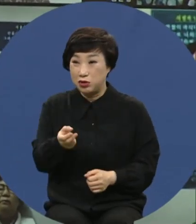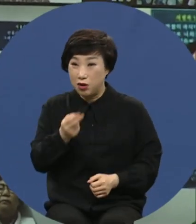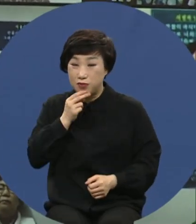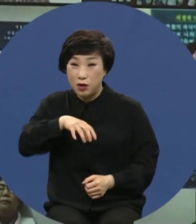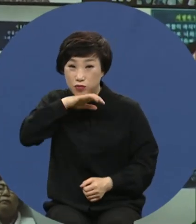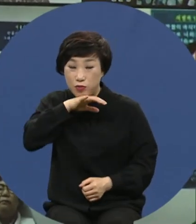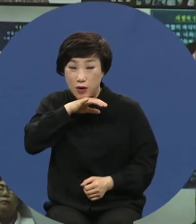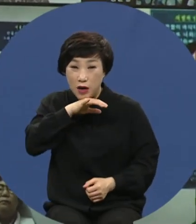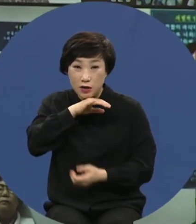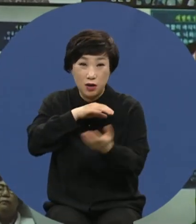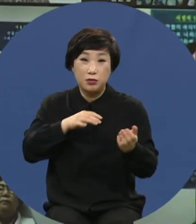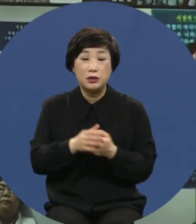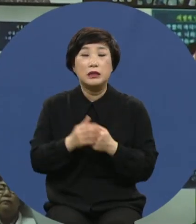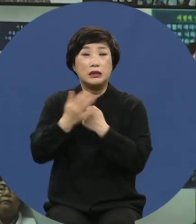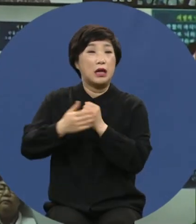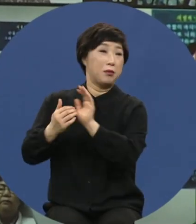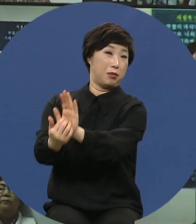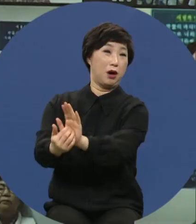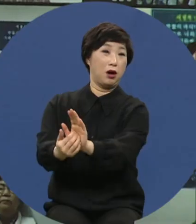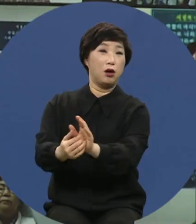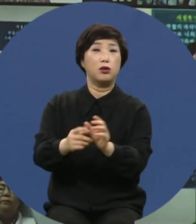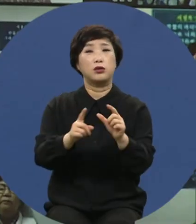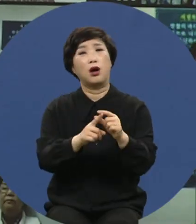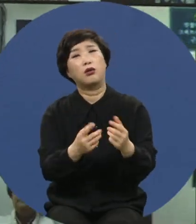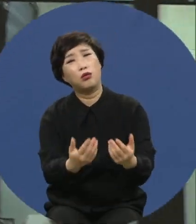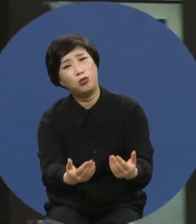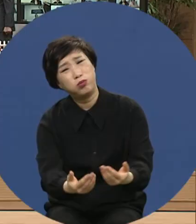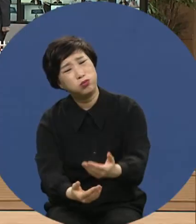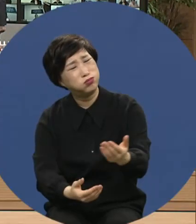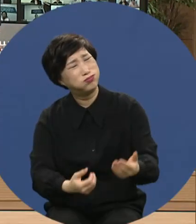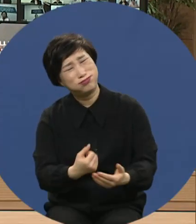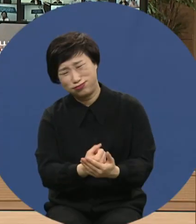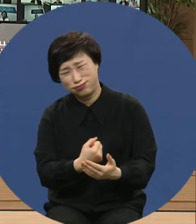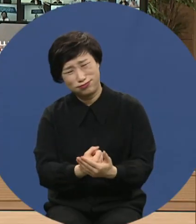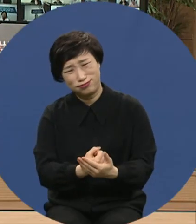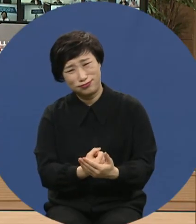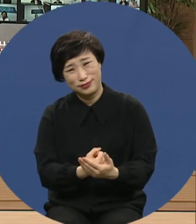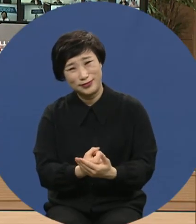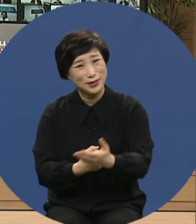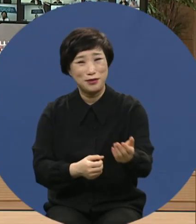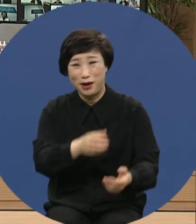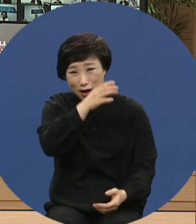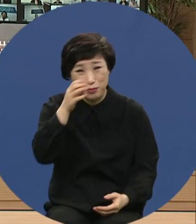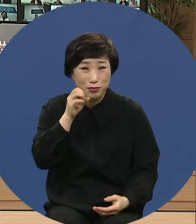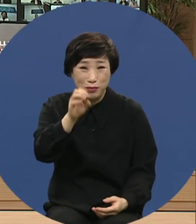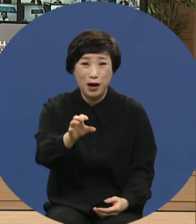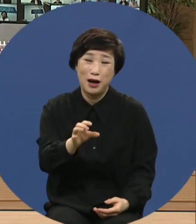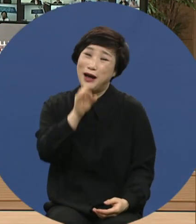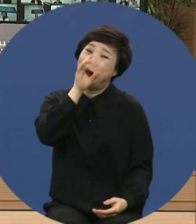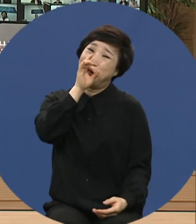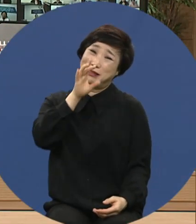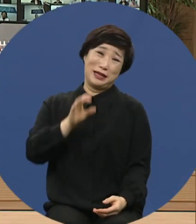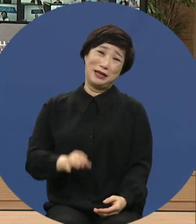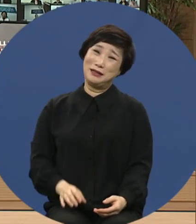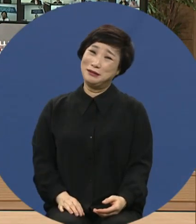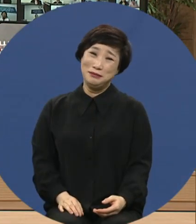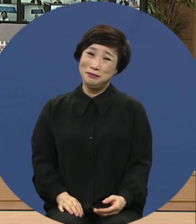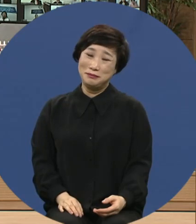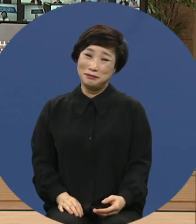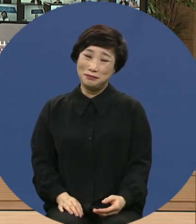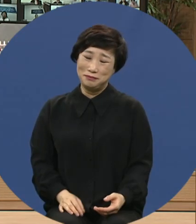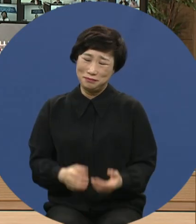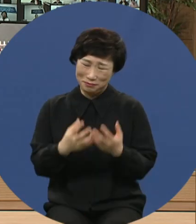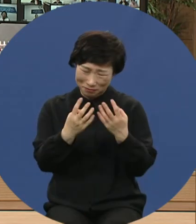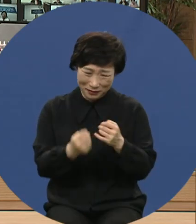가장 은혜를 배척하는 단어가 어디 있느냐 그 말이야. 이런 말을 함부로 사용하는